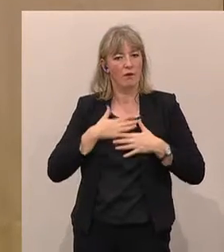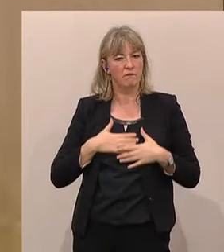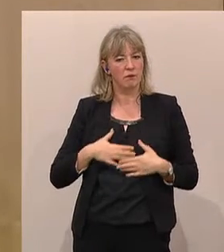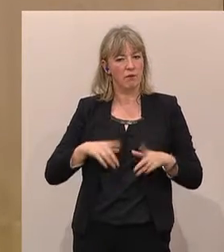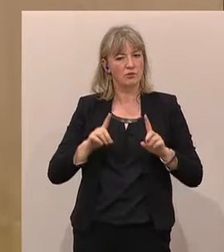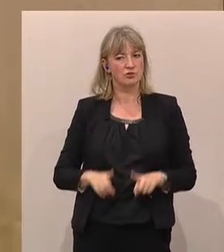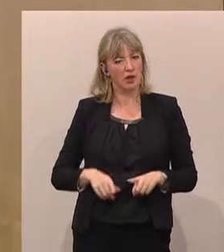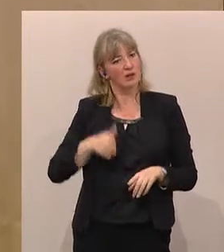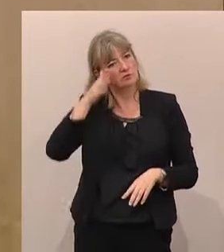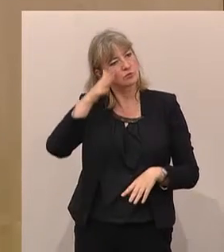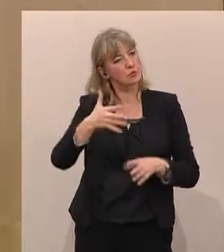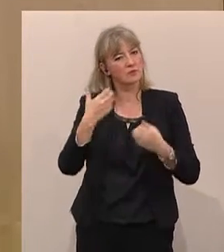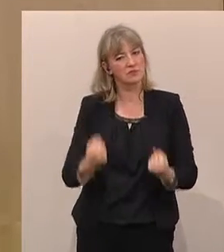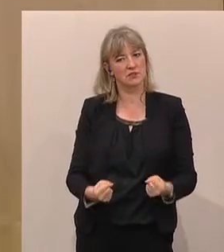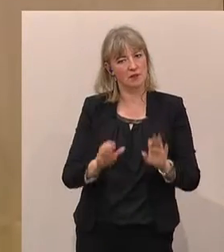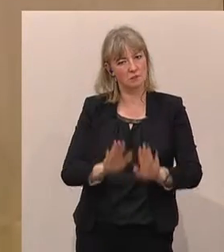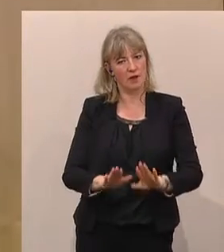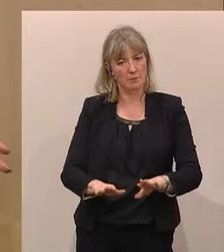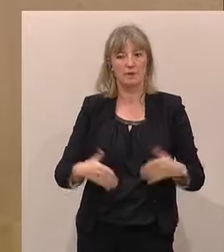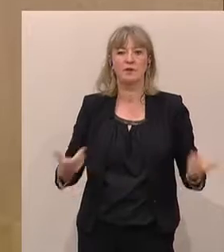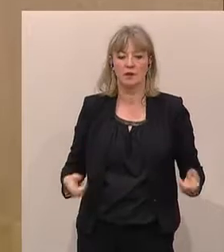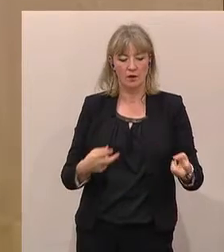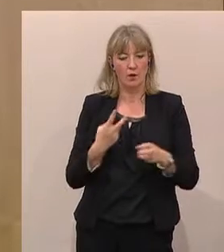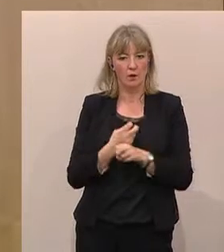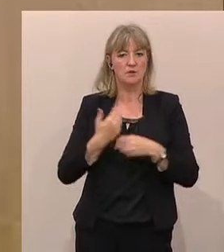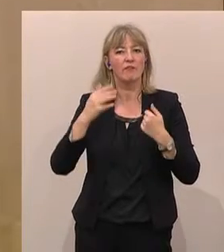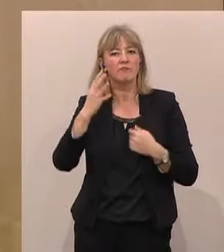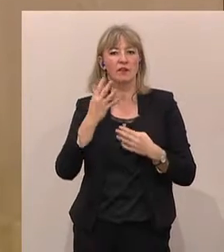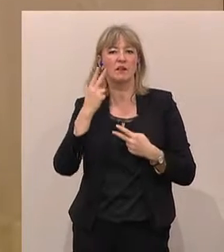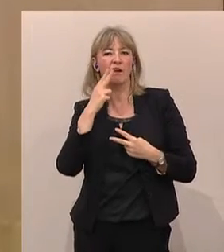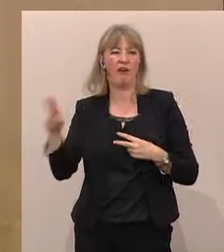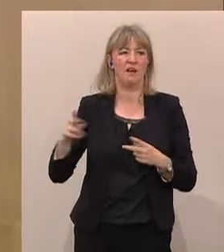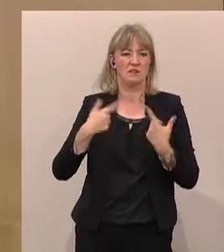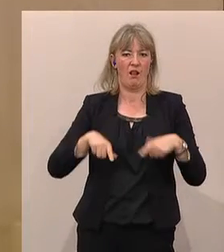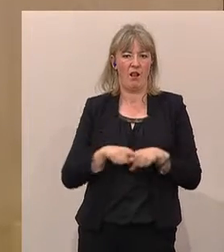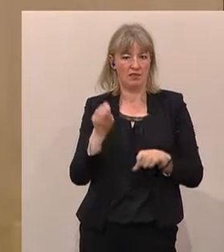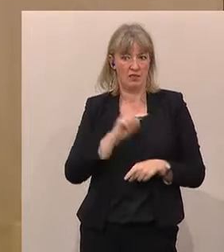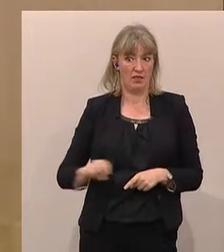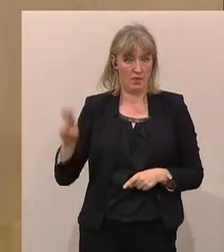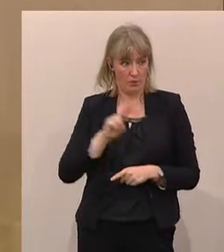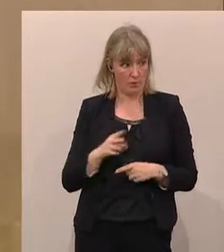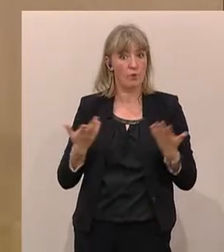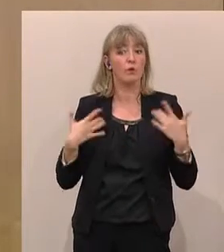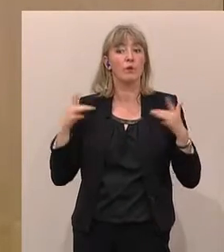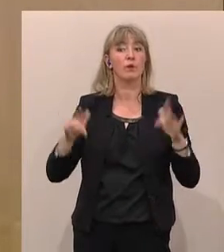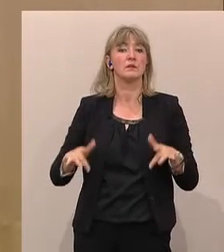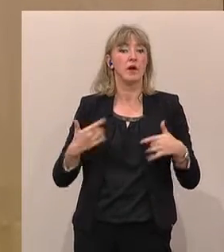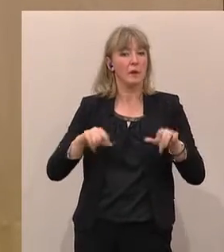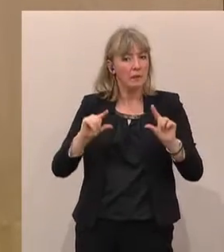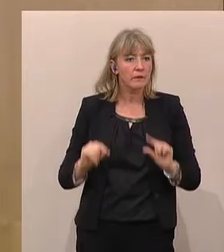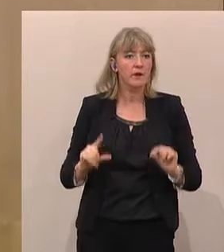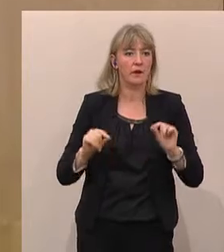in Zukunft abzusichern. Österreich ist das viertreichste Land in der Europäischen Union. Wir haben eine der